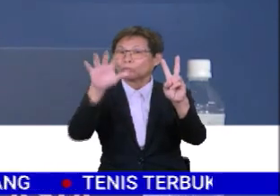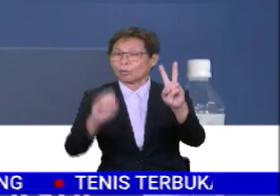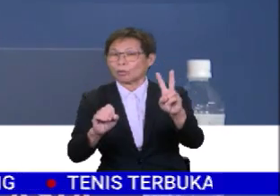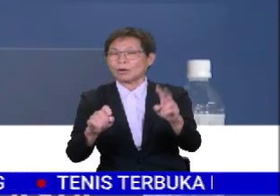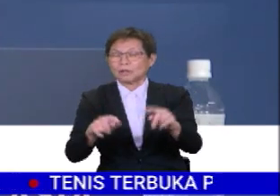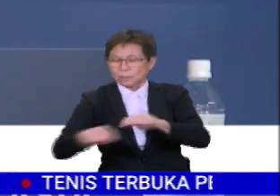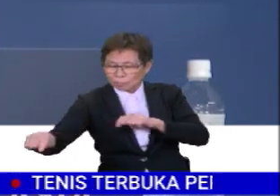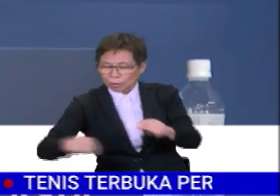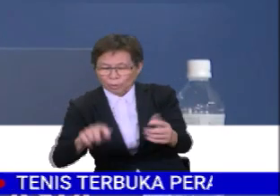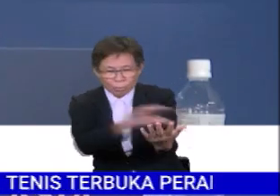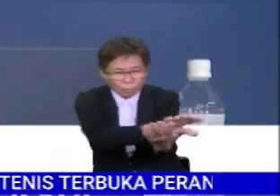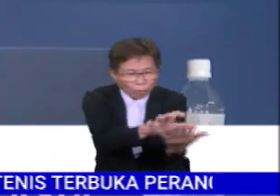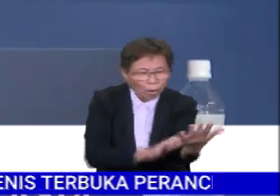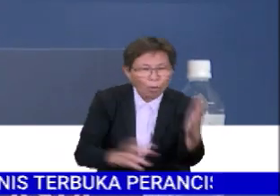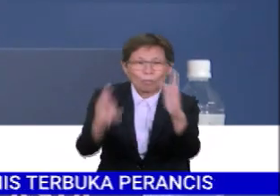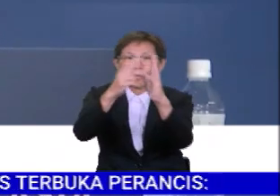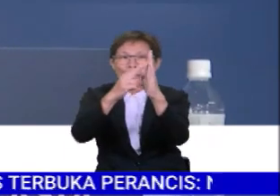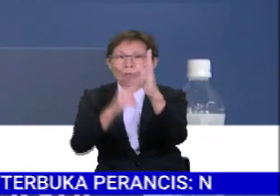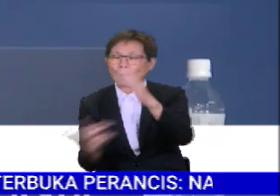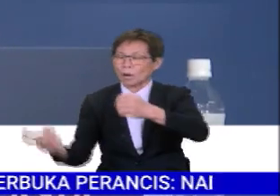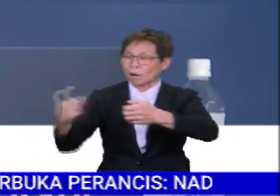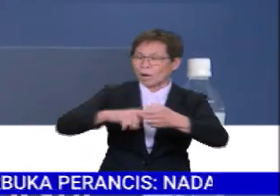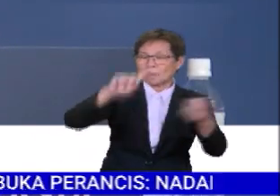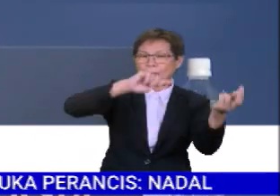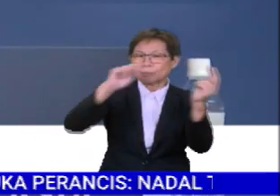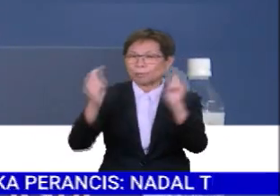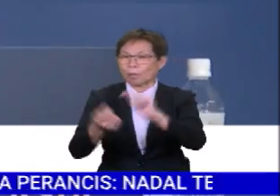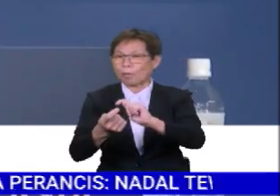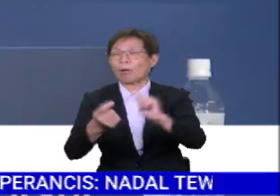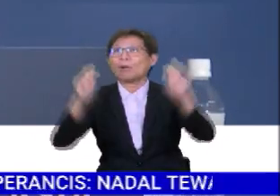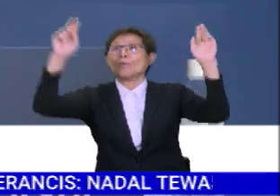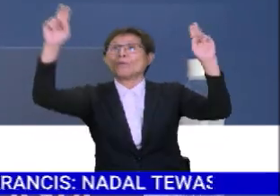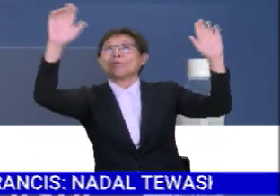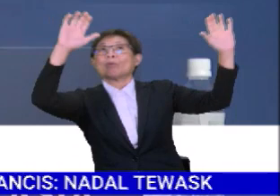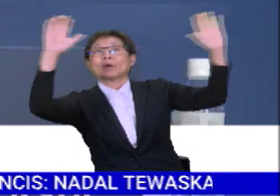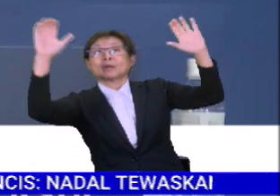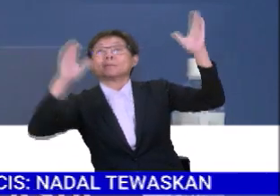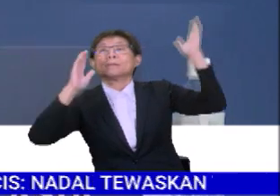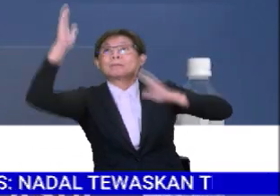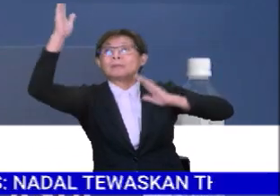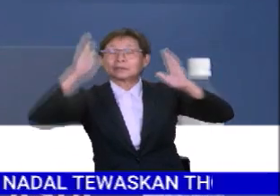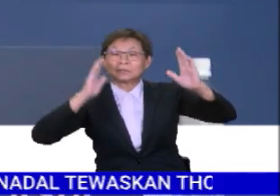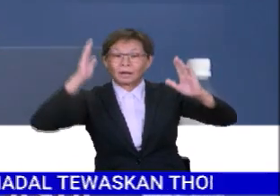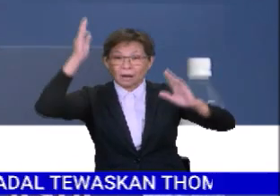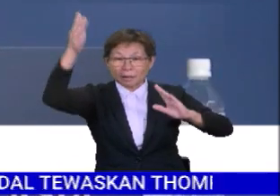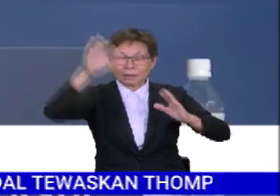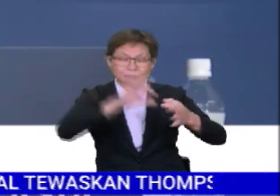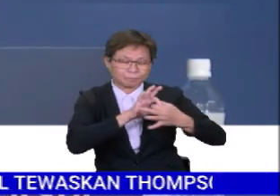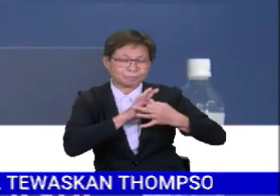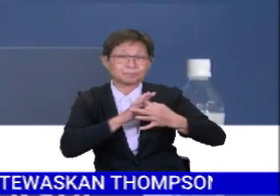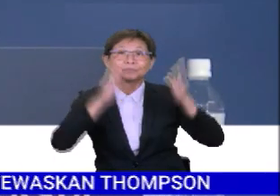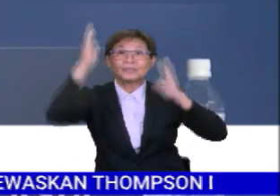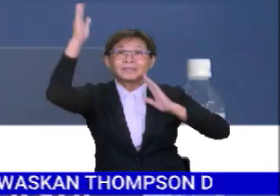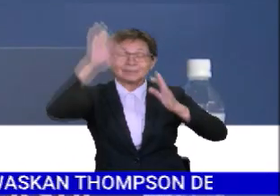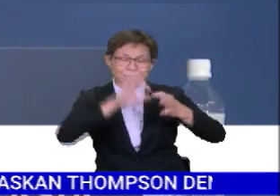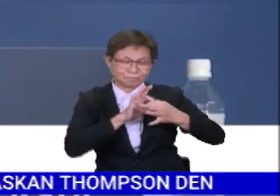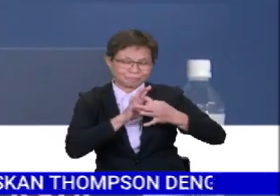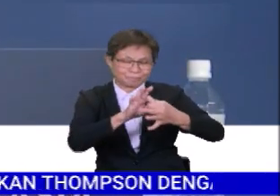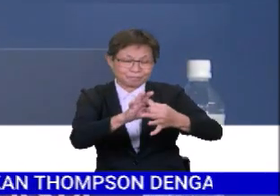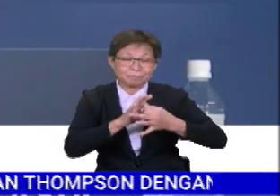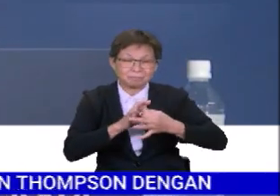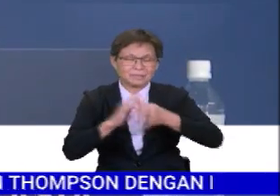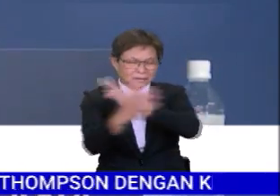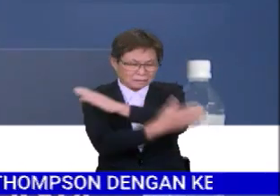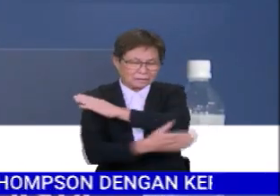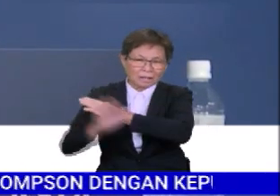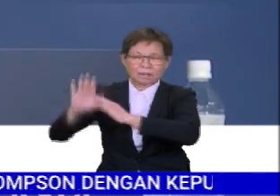menggubal undang-undang berkaitan perubahan iklim. Malaysia juga akan bekerjasama dengan negara-negara yang